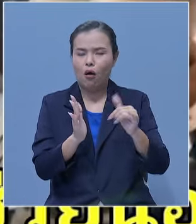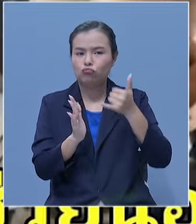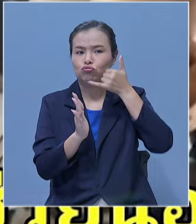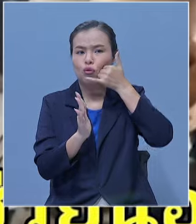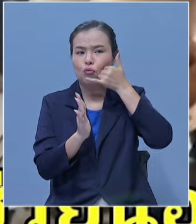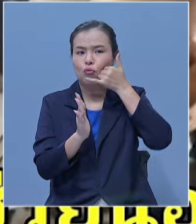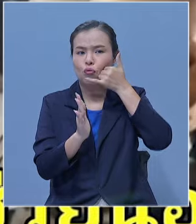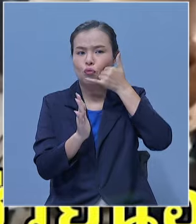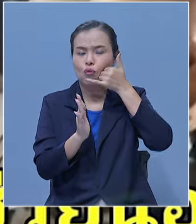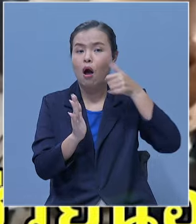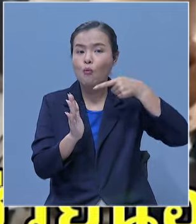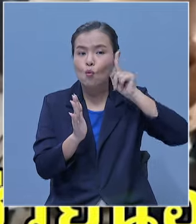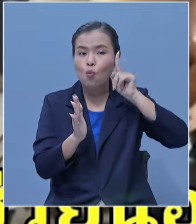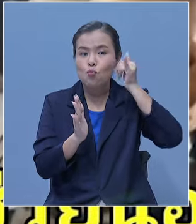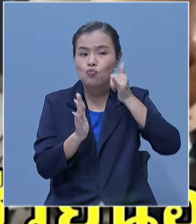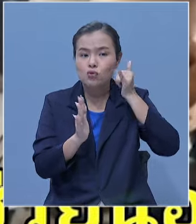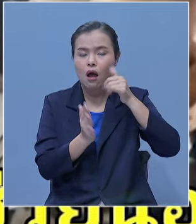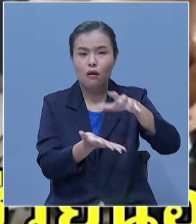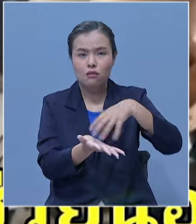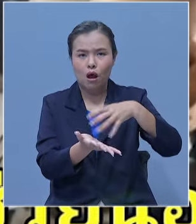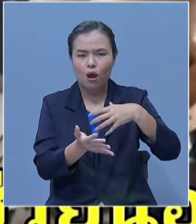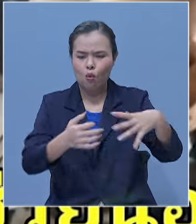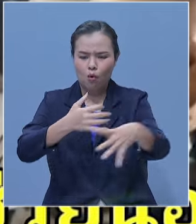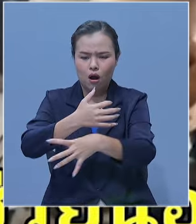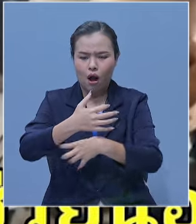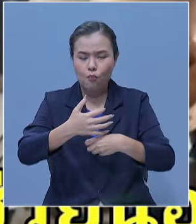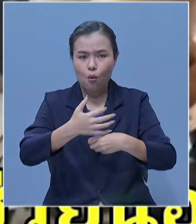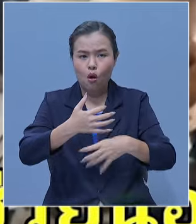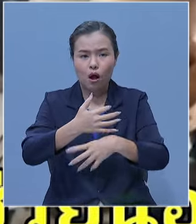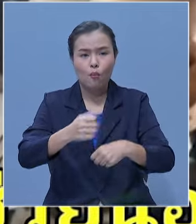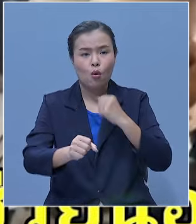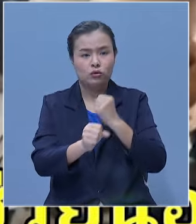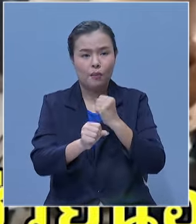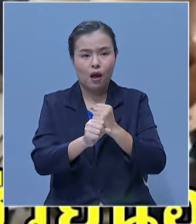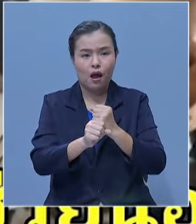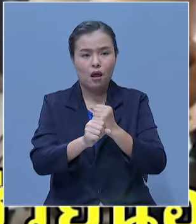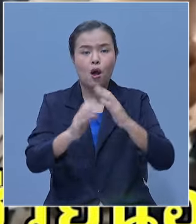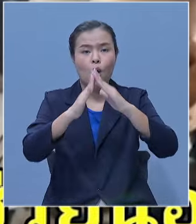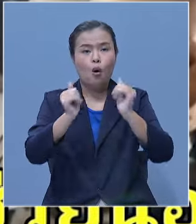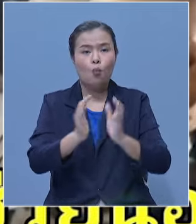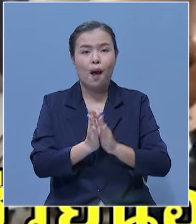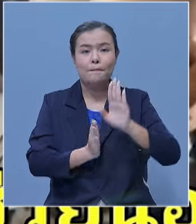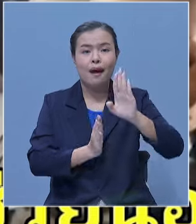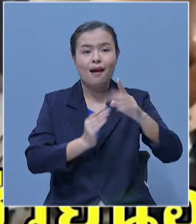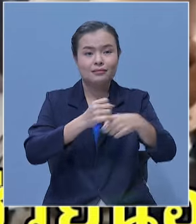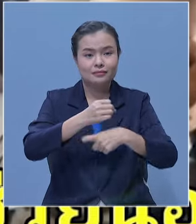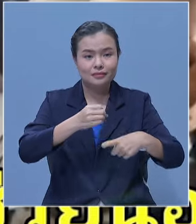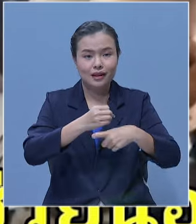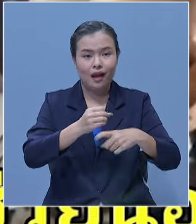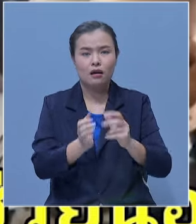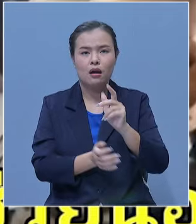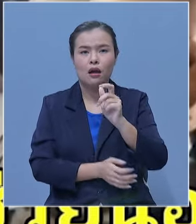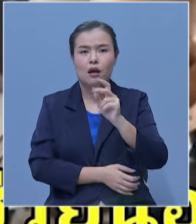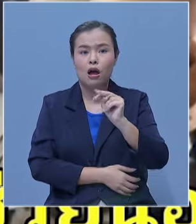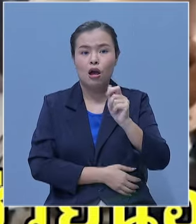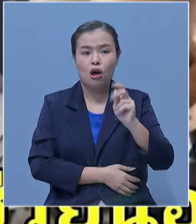จ้งจากผู้ปกครองของน้องมาร์ตินนะฮะว่าน้องถูกลักพาตัวไปจากแคมป์คนงานวัดบางนานอกตั้งแต่ช่วงบ่าย2โดยฝ่าย